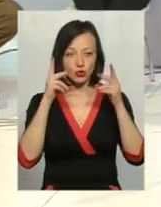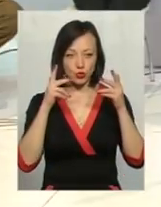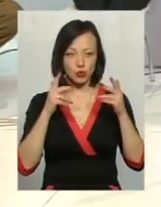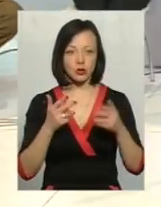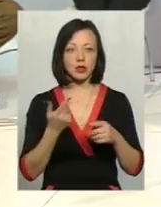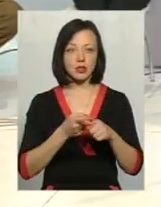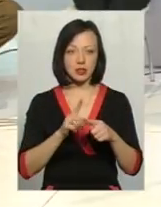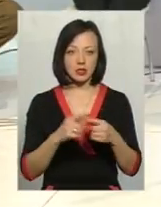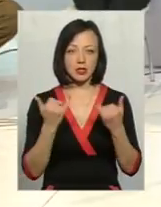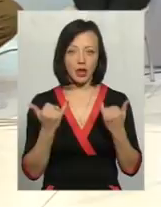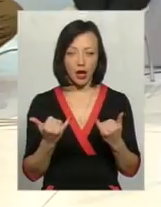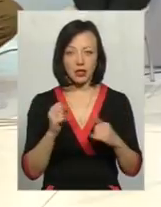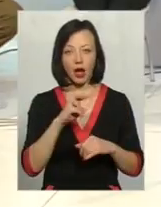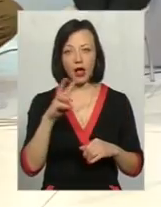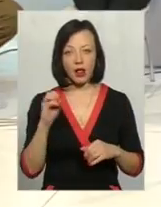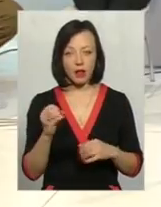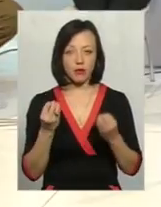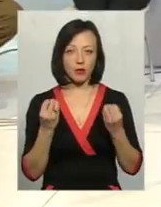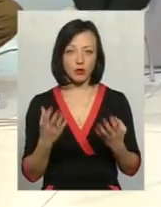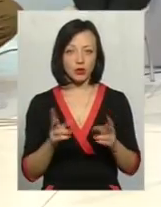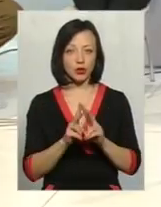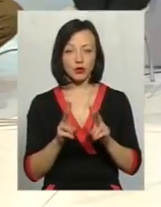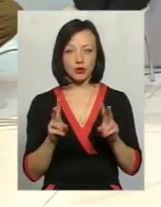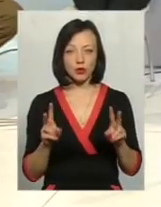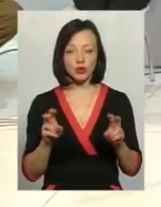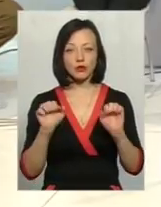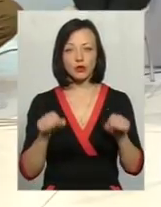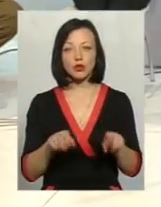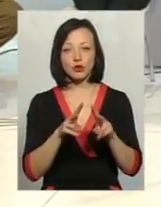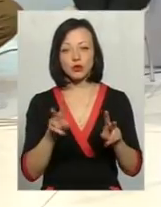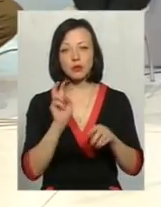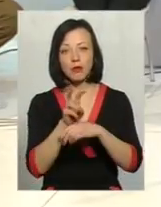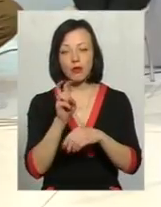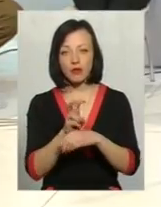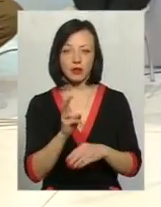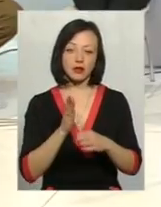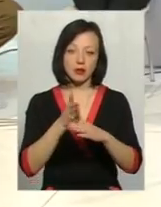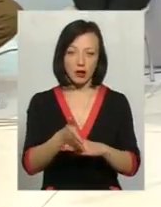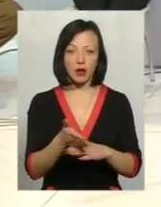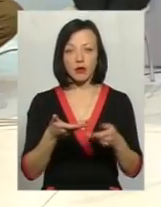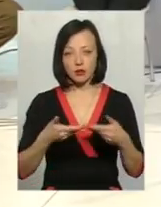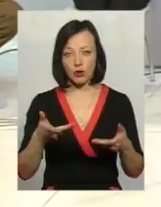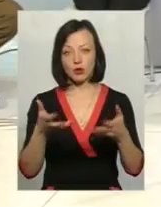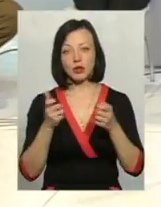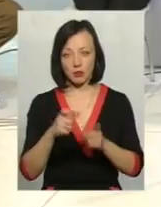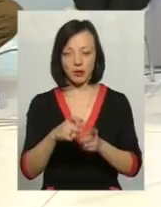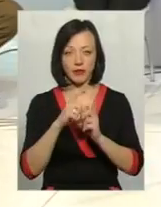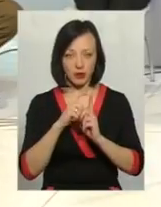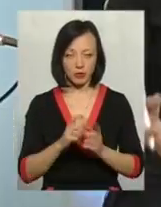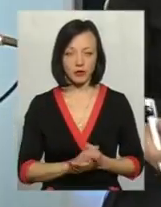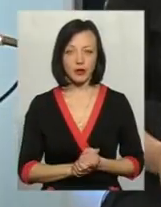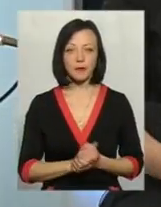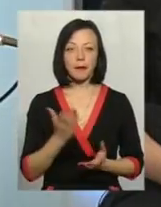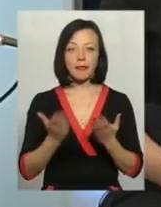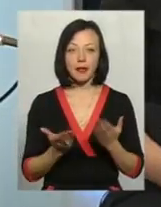так, це вже зараз, але просто що ну ніхто чи може хтось провідати чи навідатись. Але в принципі ми вже отримали.